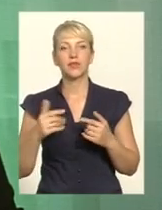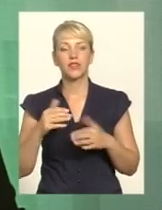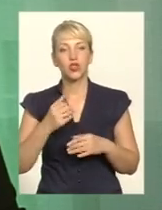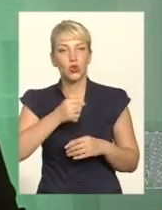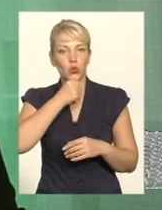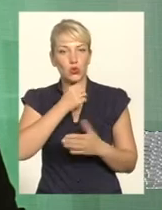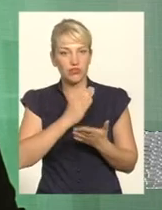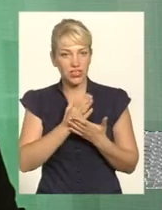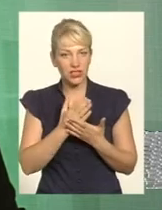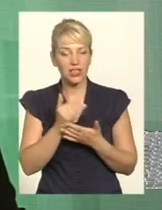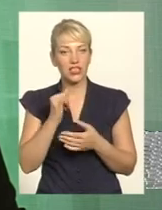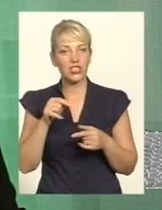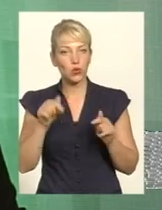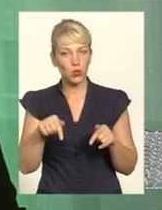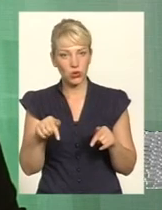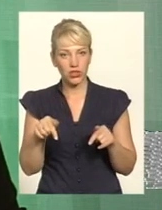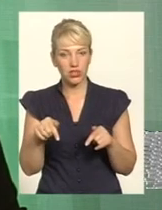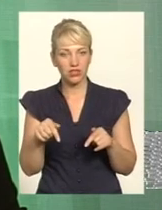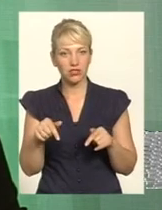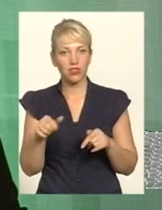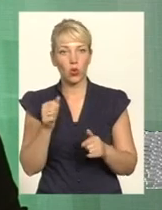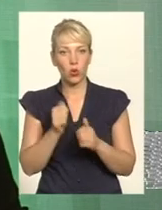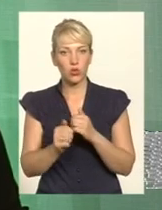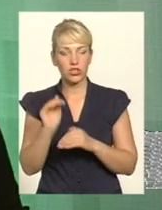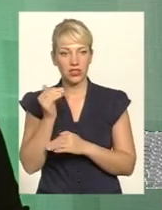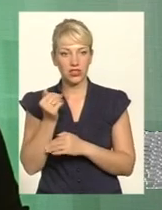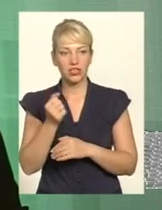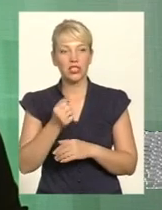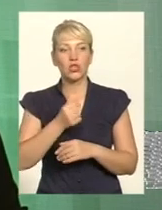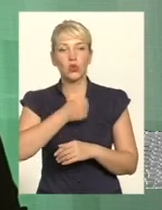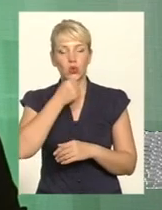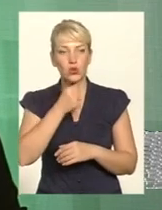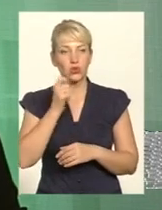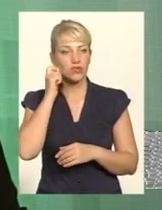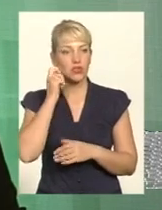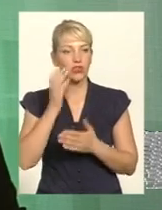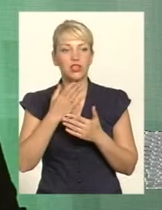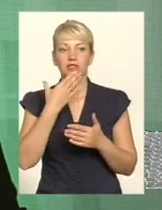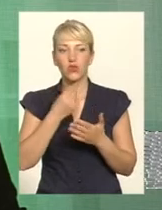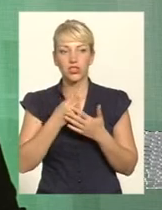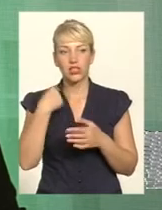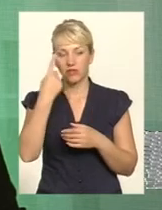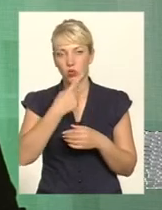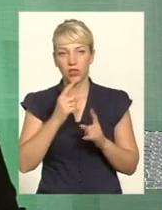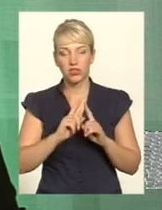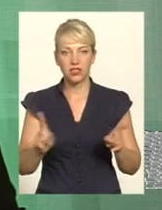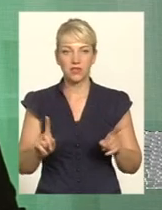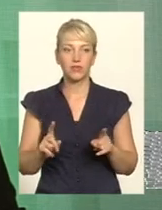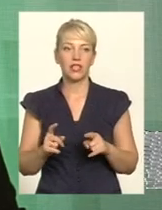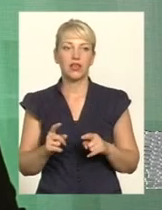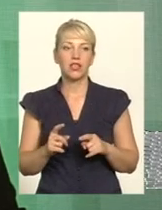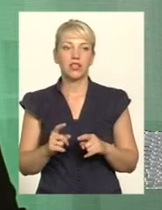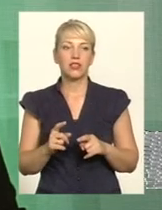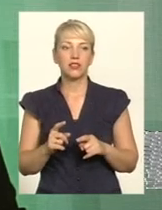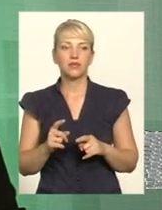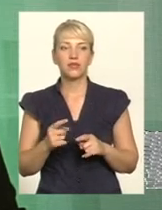І тут, звичайно, в кожної дитини підліткового віку є свої індивідуальні особливості, чи екстравертований